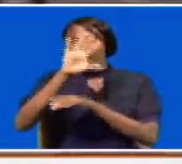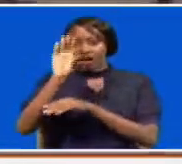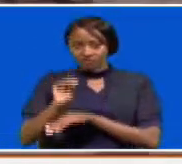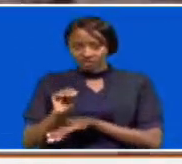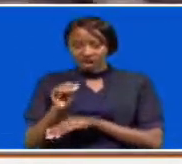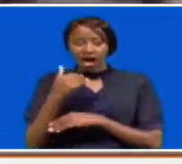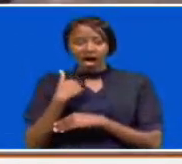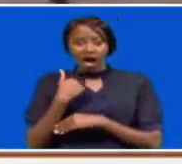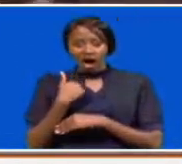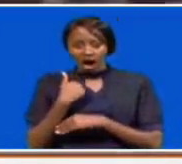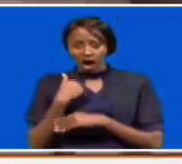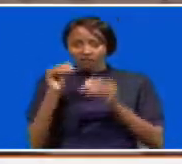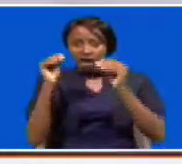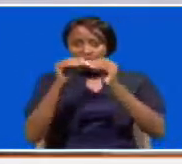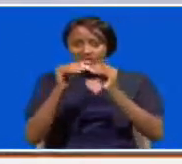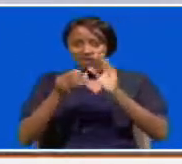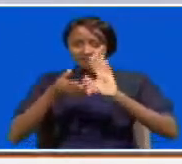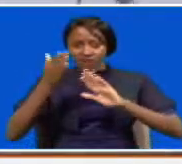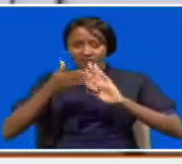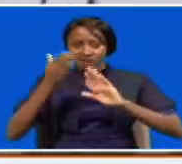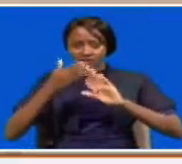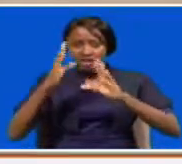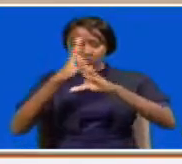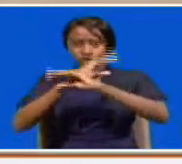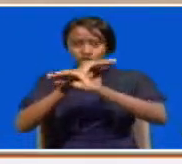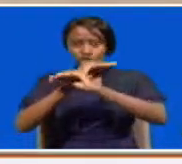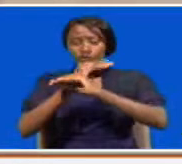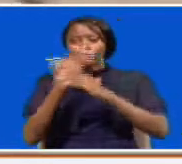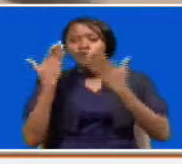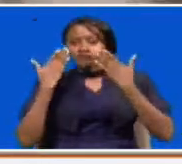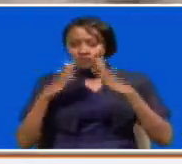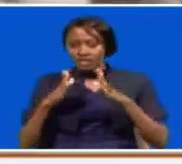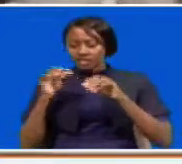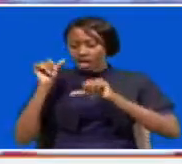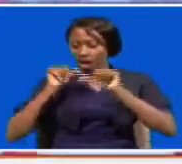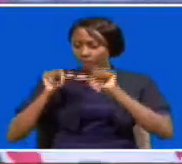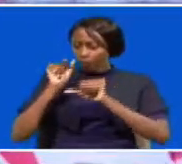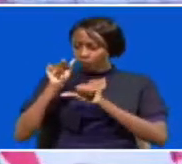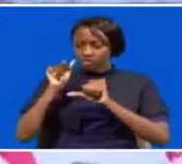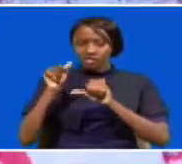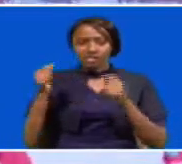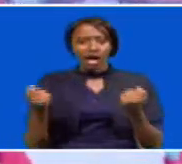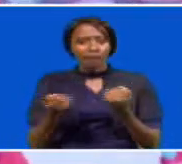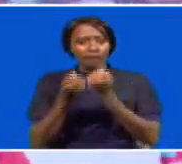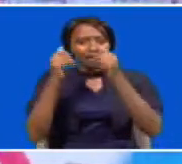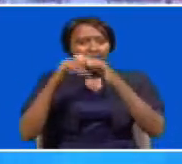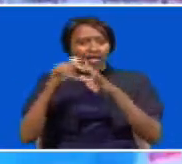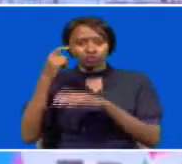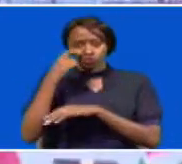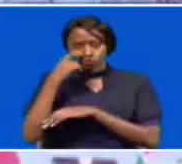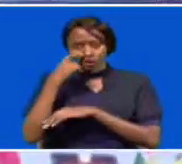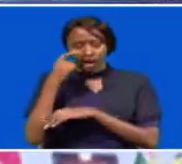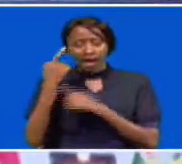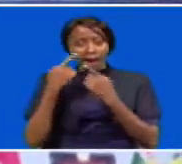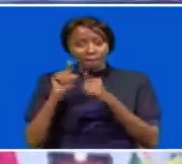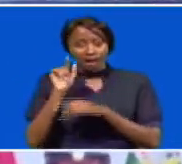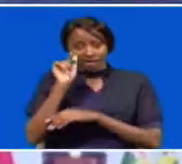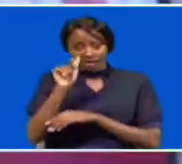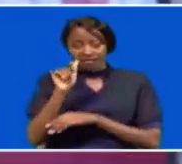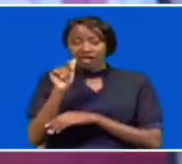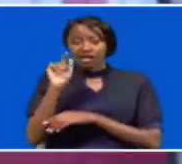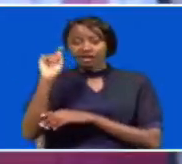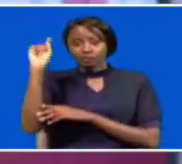IGAD waliandaa mkutano wa dharura mtandaoni kuhusu vita vinavyoendelea nchini Sudan. Rais wa Kenya William